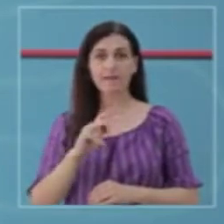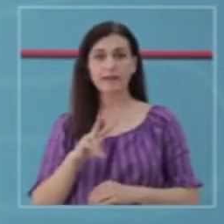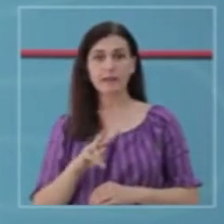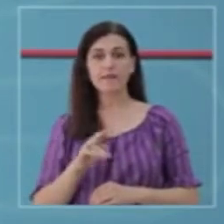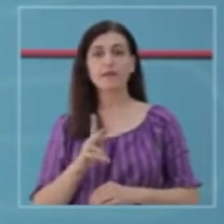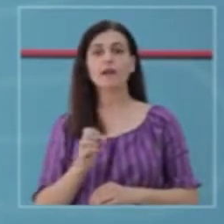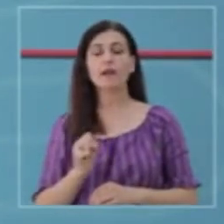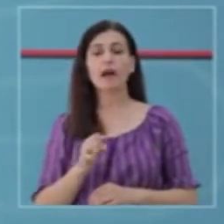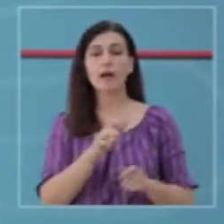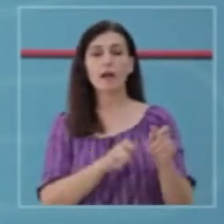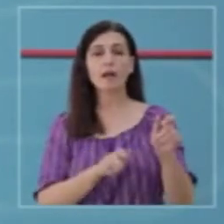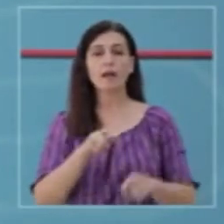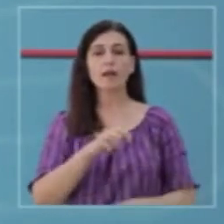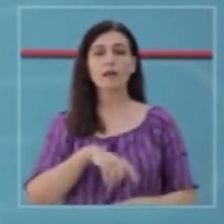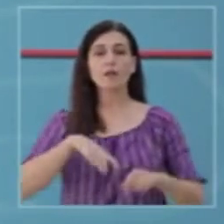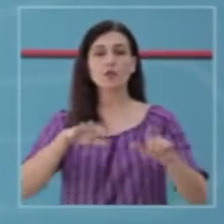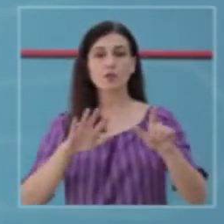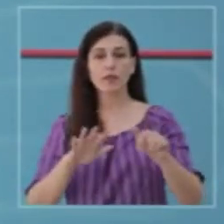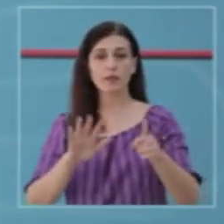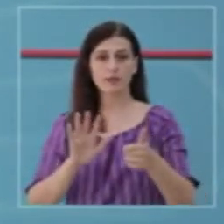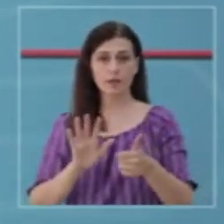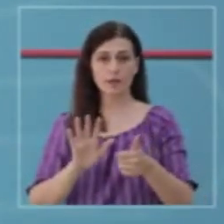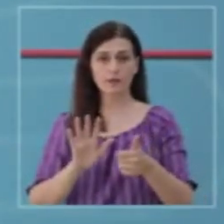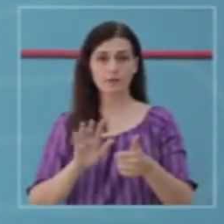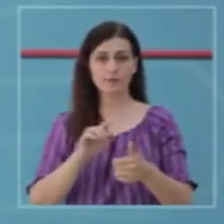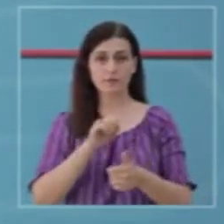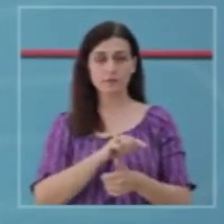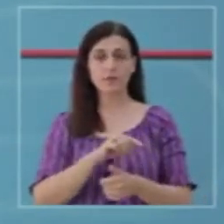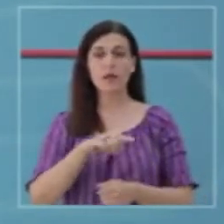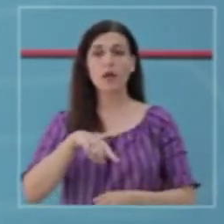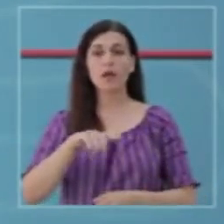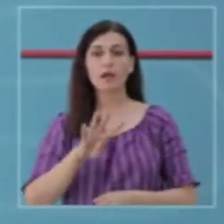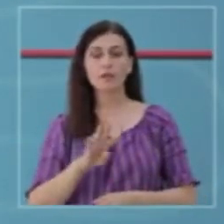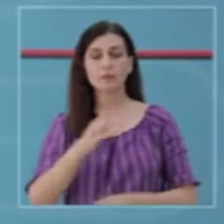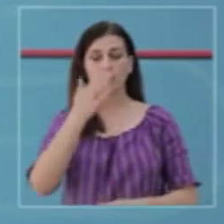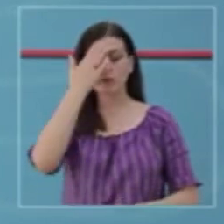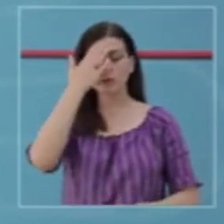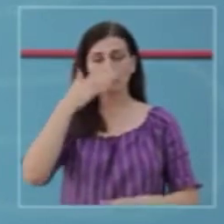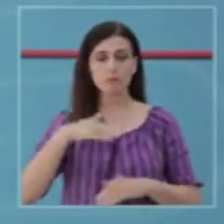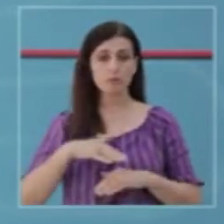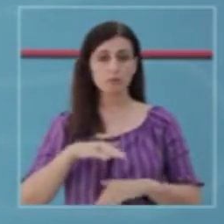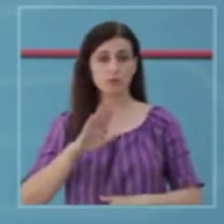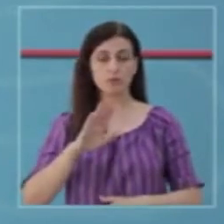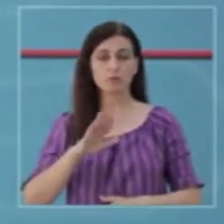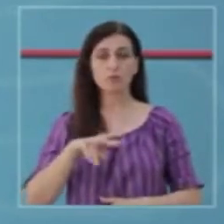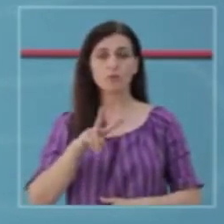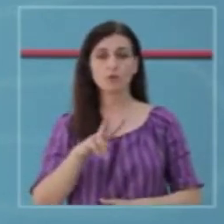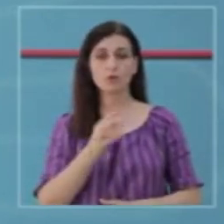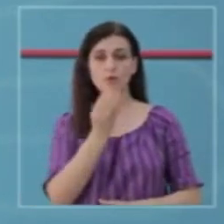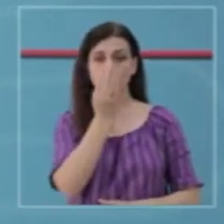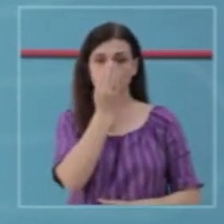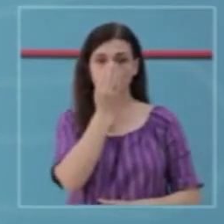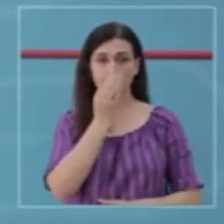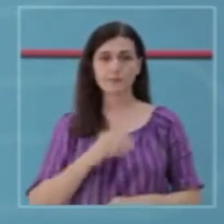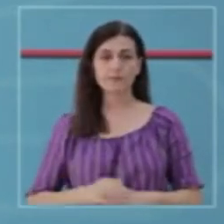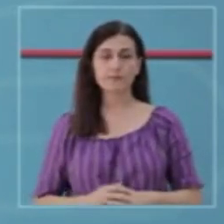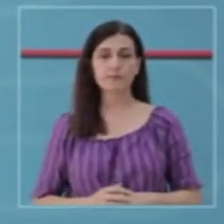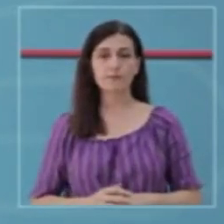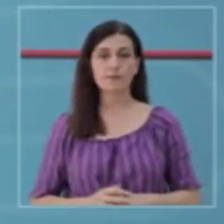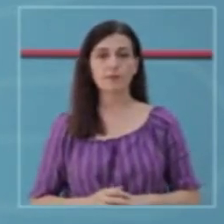aktualisht po trajtohen 76 pacientë, 14 prej tyre janë në terapi intensive dhe 2 të